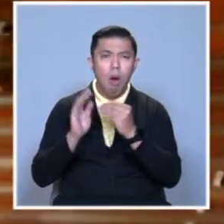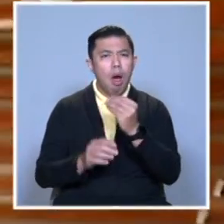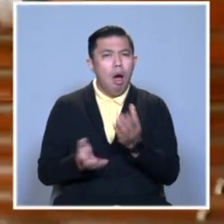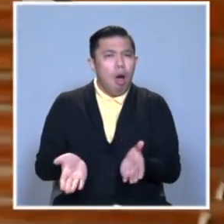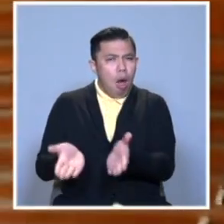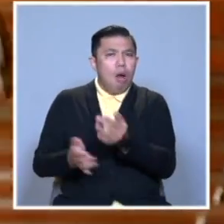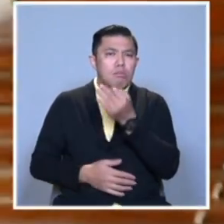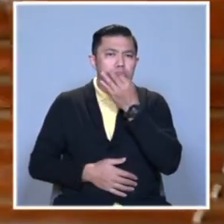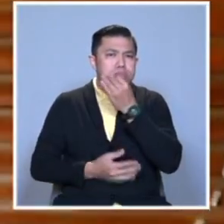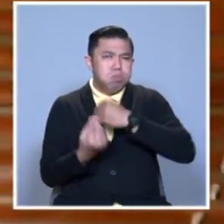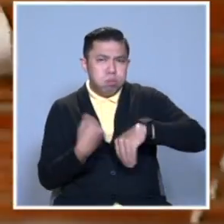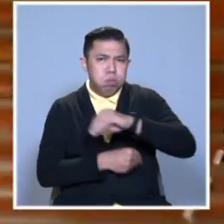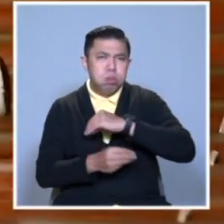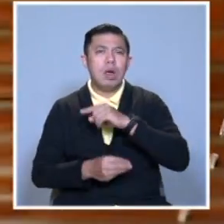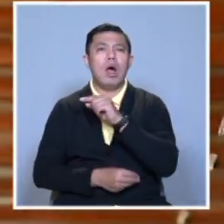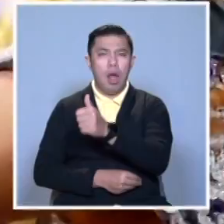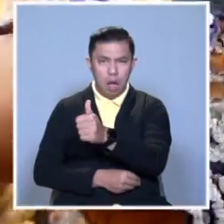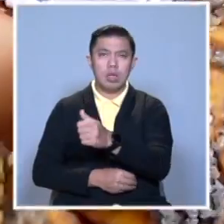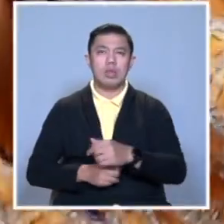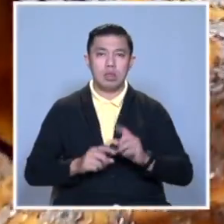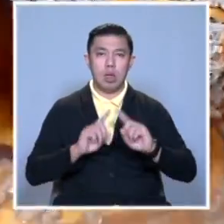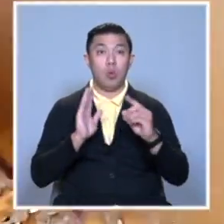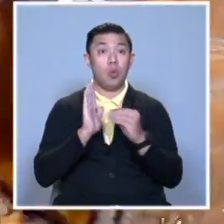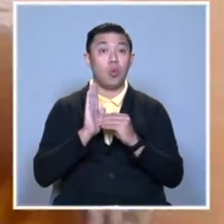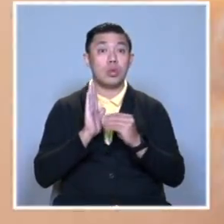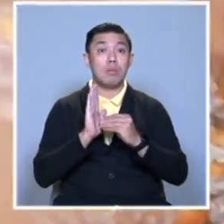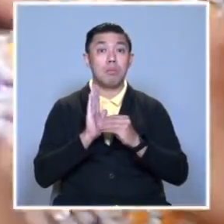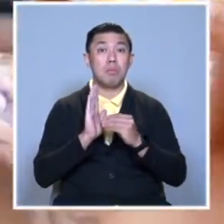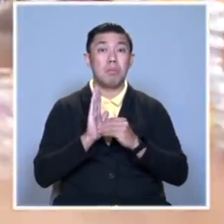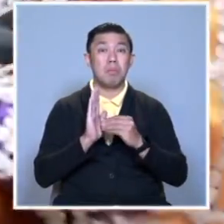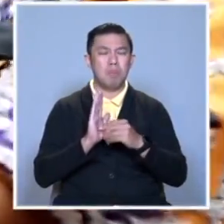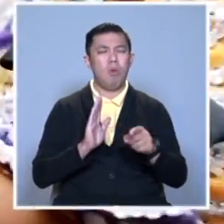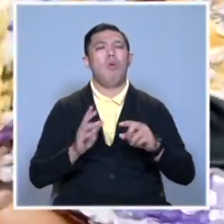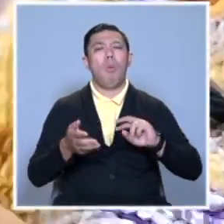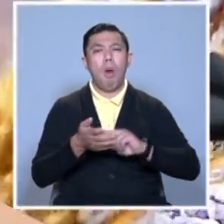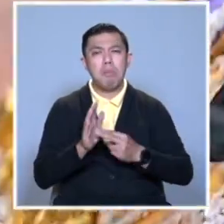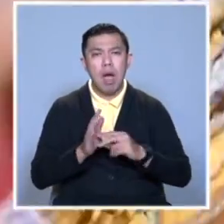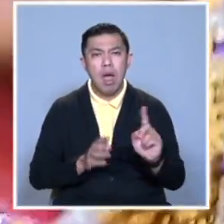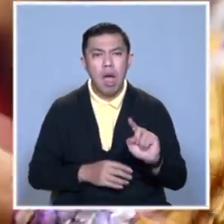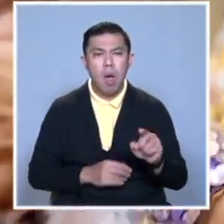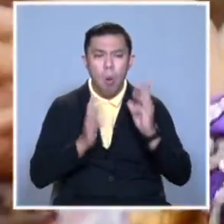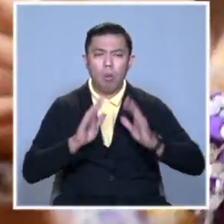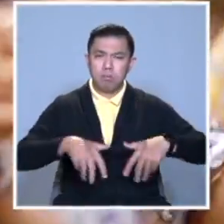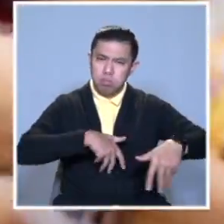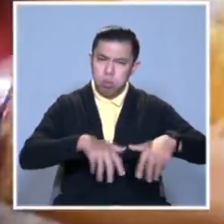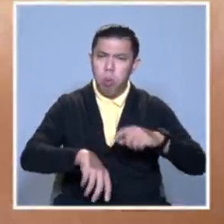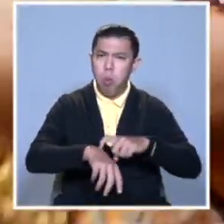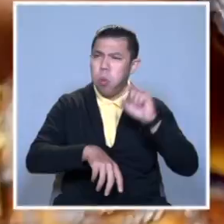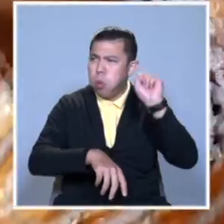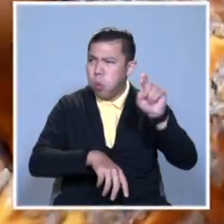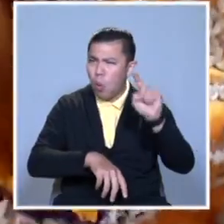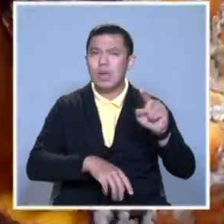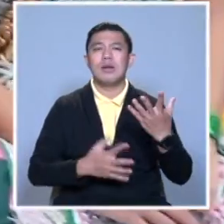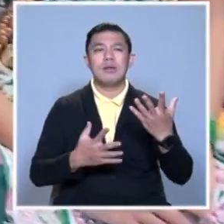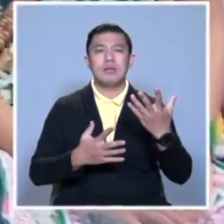ดำรงชีพโดยการเล่นละครชาตรีได้แต่ในกรุงเทพเนี่ยด้วยบริบทของกรุงเทพแล้วก็ผู้คนที่เร่งรีบแ